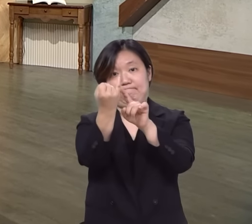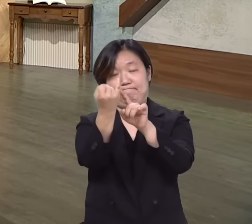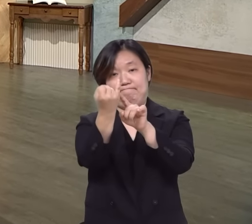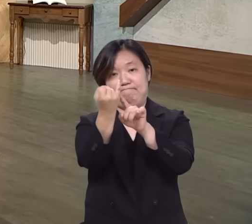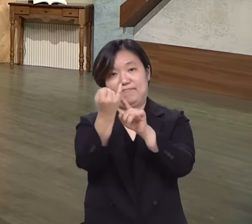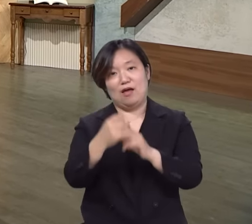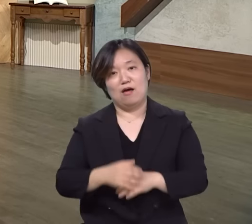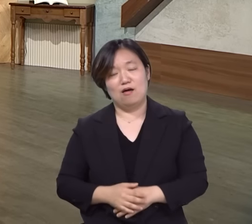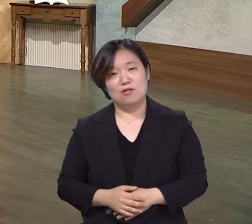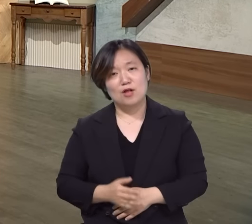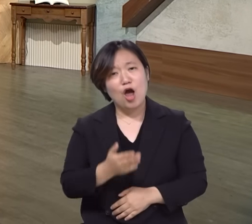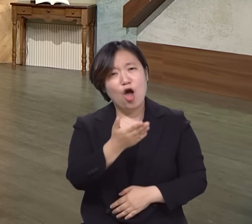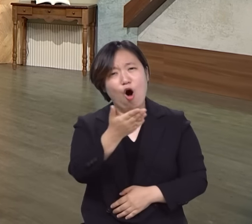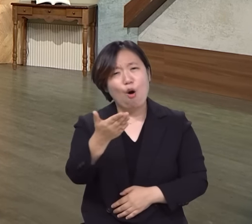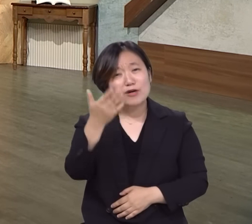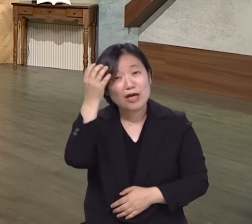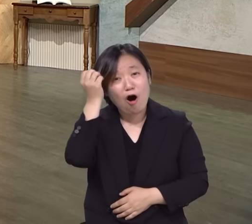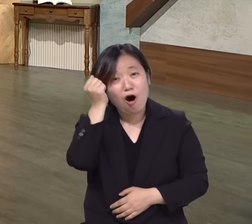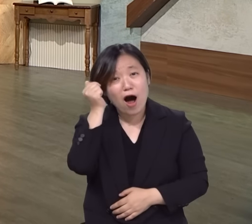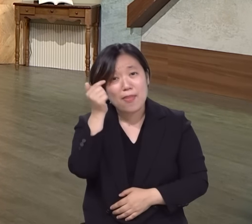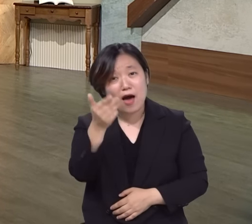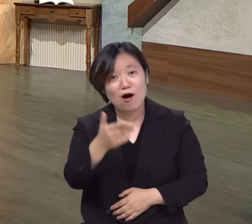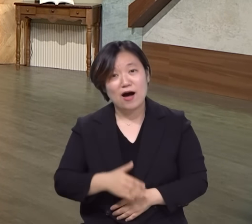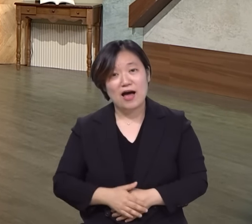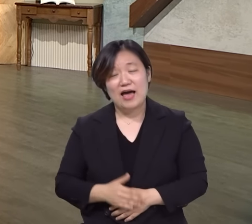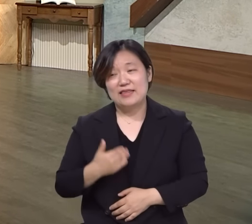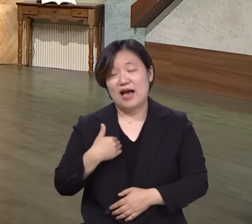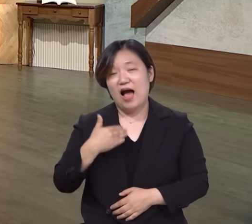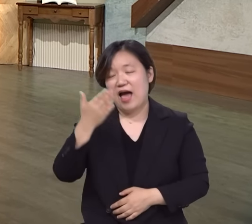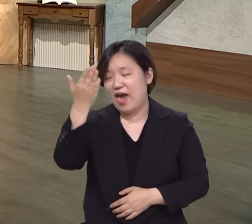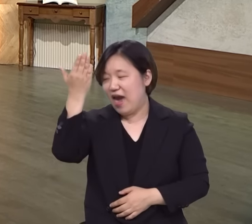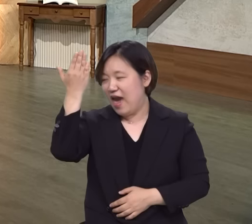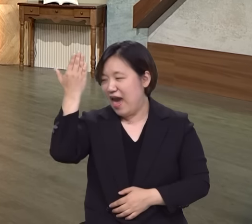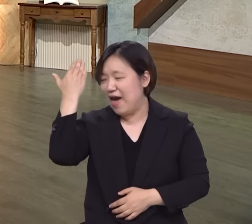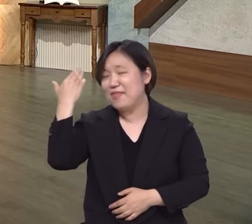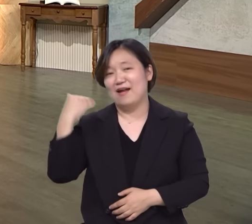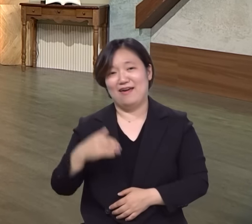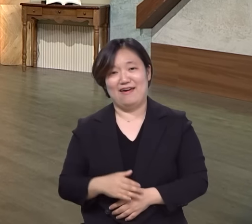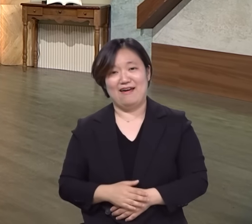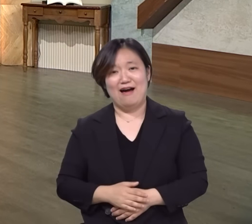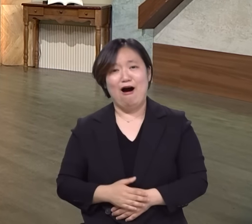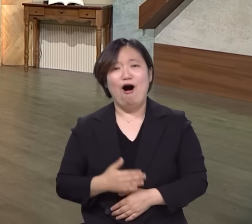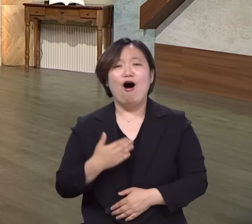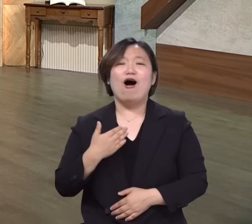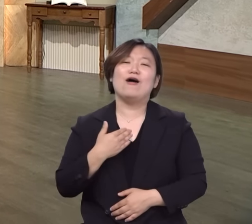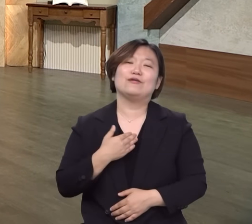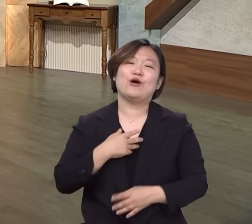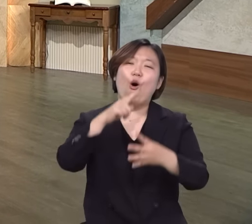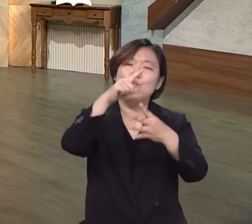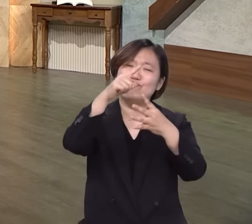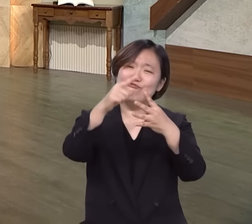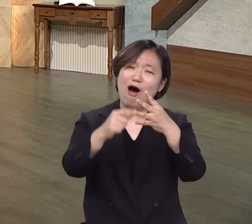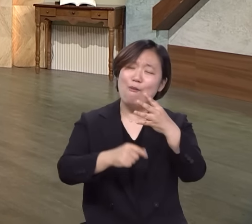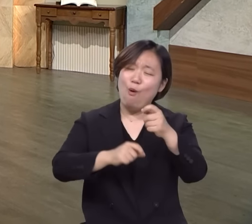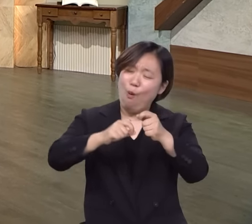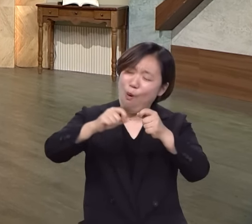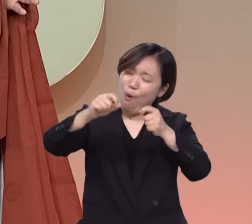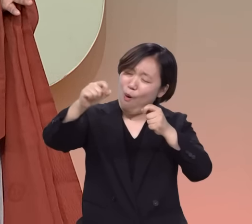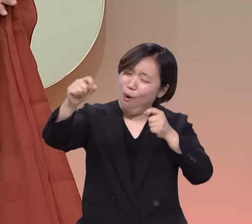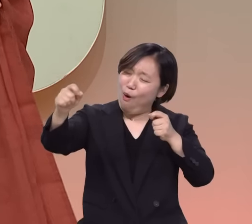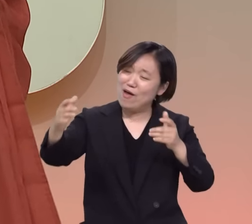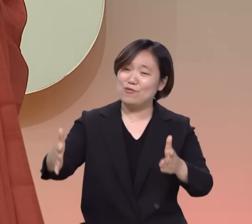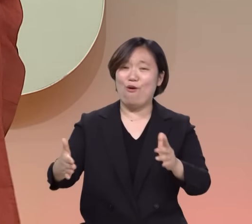혹시 기억하시는지 모르겠어요 오래전에 아이고 소나무 하도 오랫동안 해가지고 저도